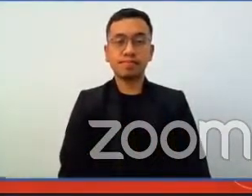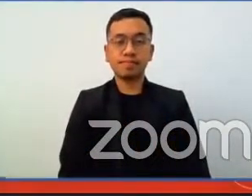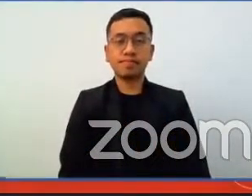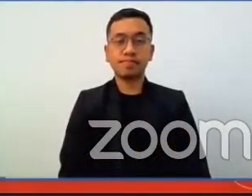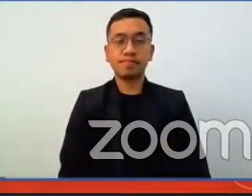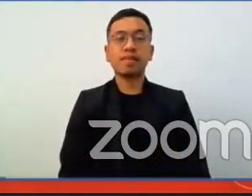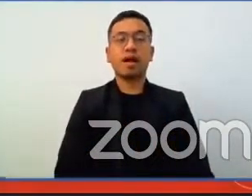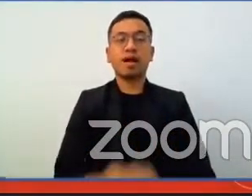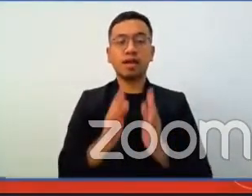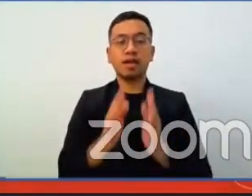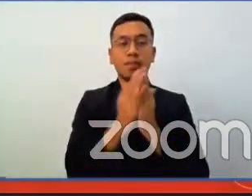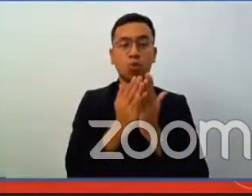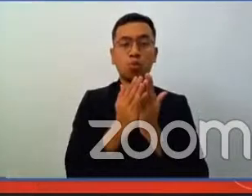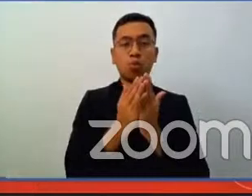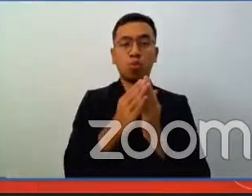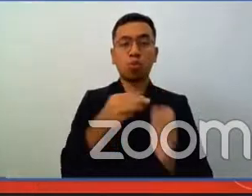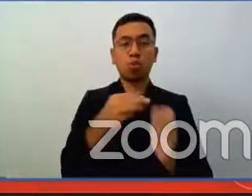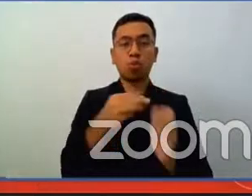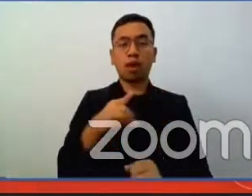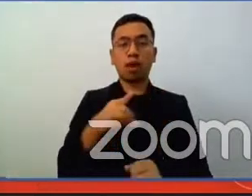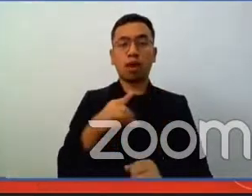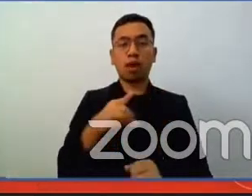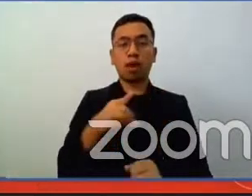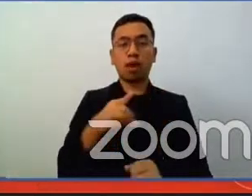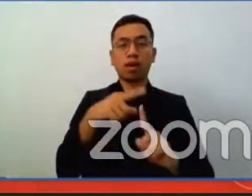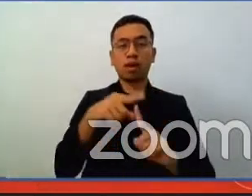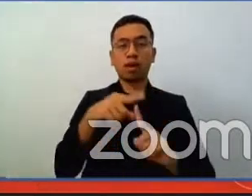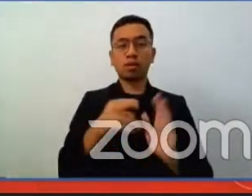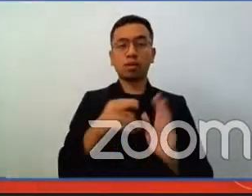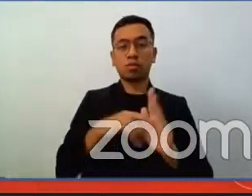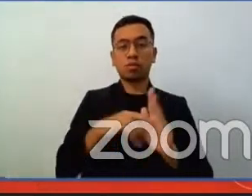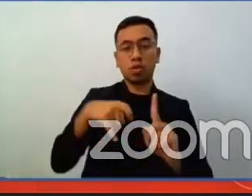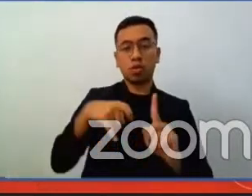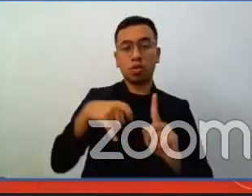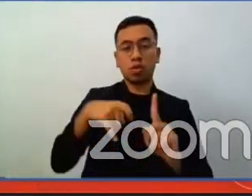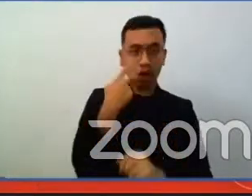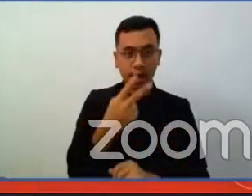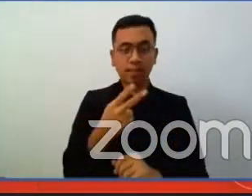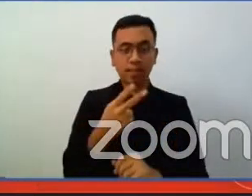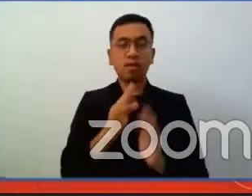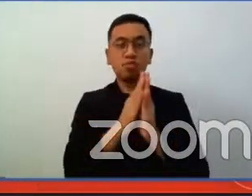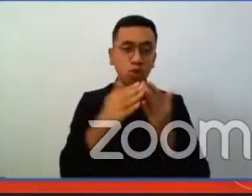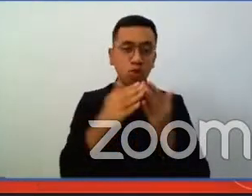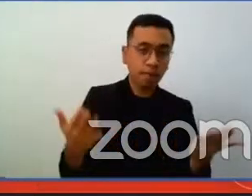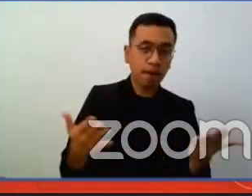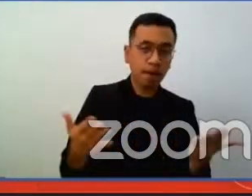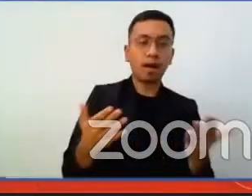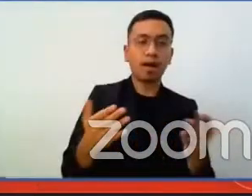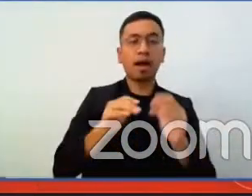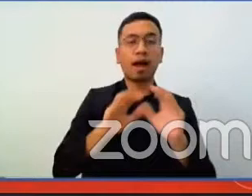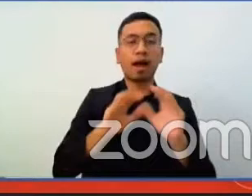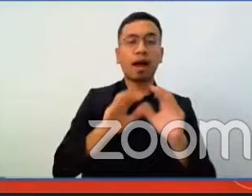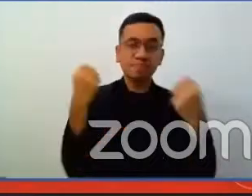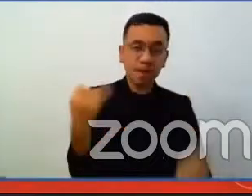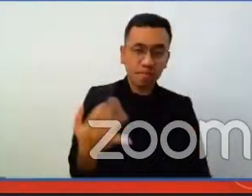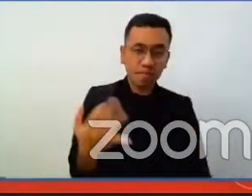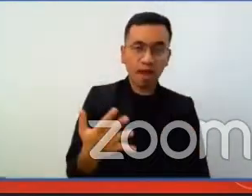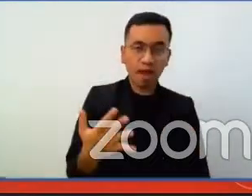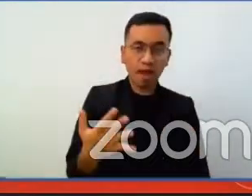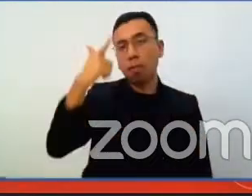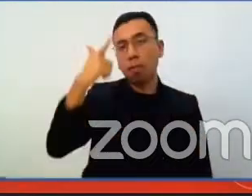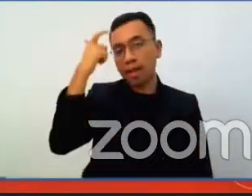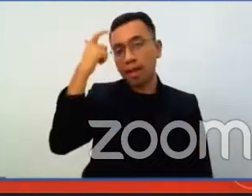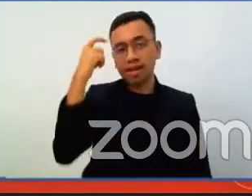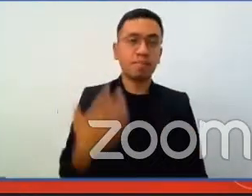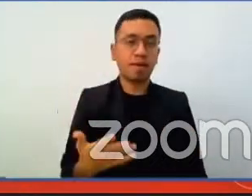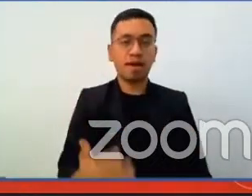Oke, buku elektronik. Nah, ini bisa kita cari jenjang, kemudian kelas, kemudian mata pelajaran, ya.